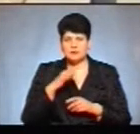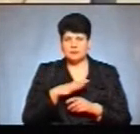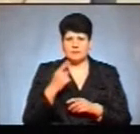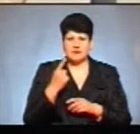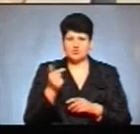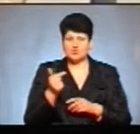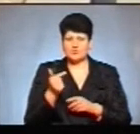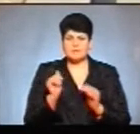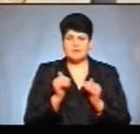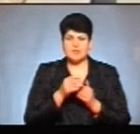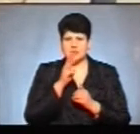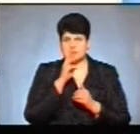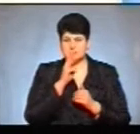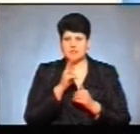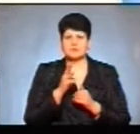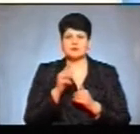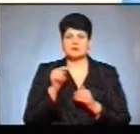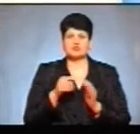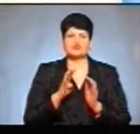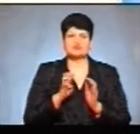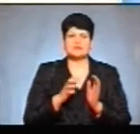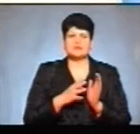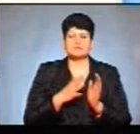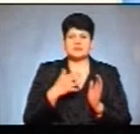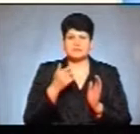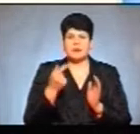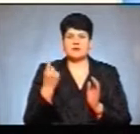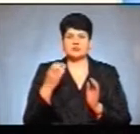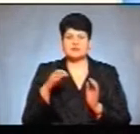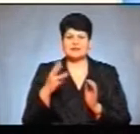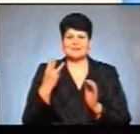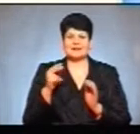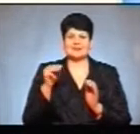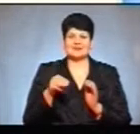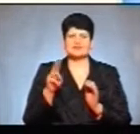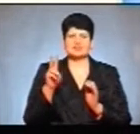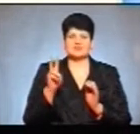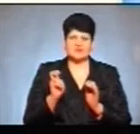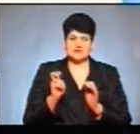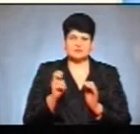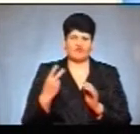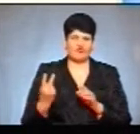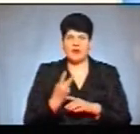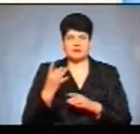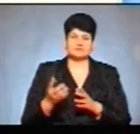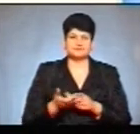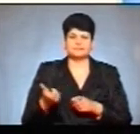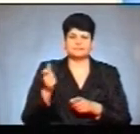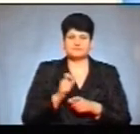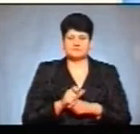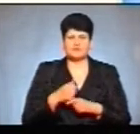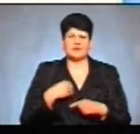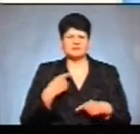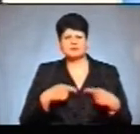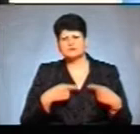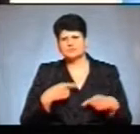грудня мінімальна зарплата 1450 гривень, а з 1 січня вона стала 3200, більше як два рази. Ось нас тоді так